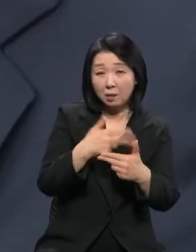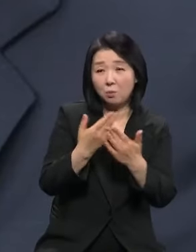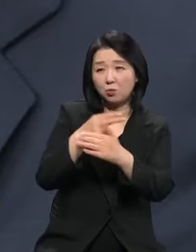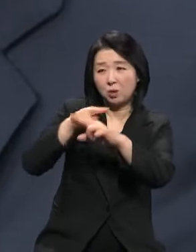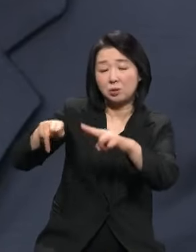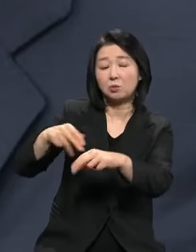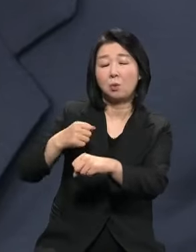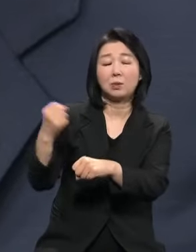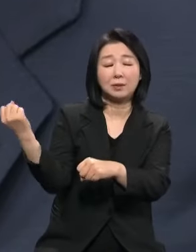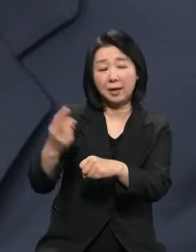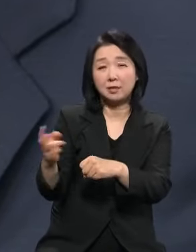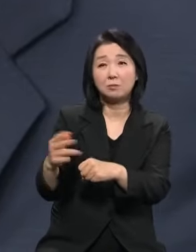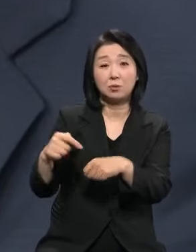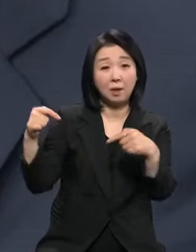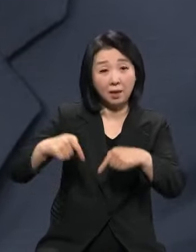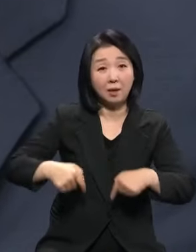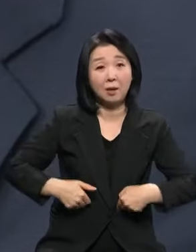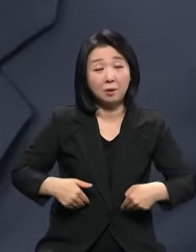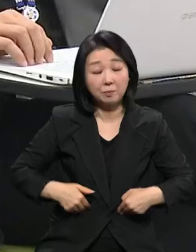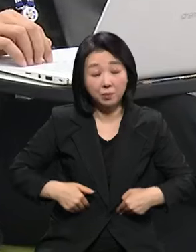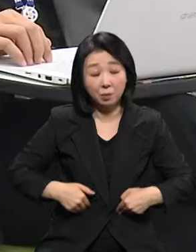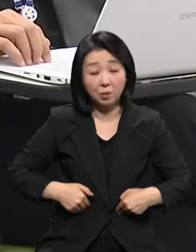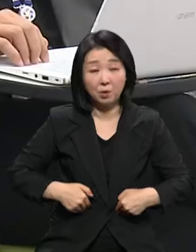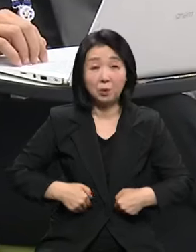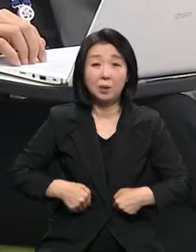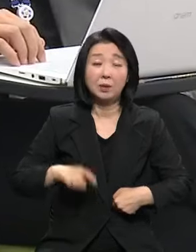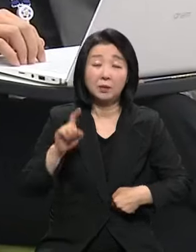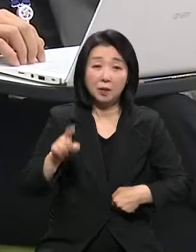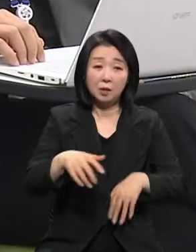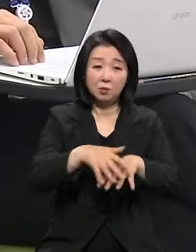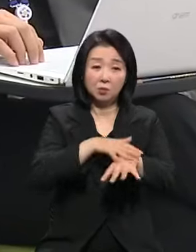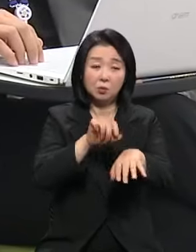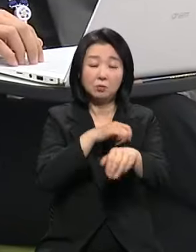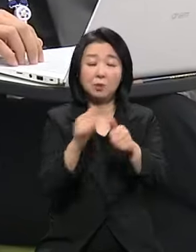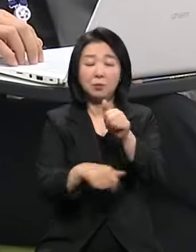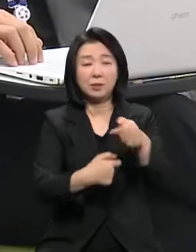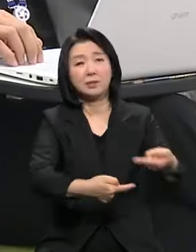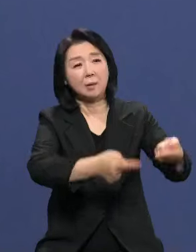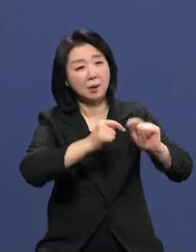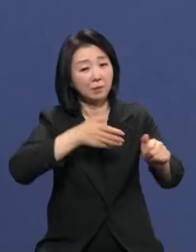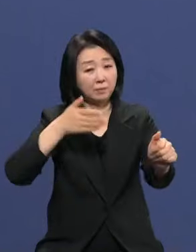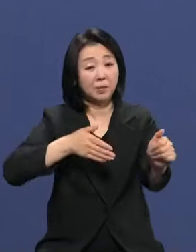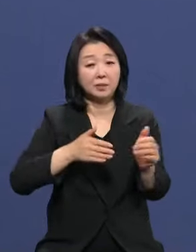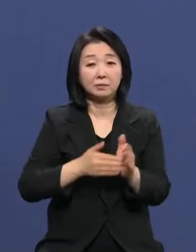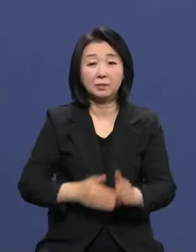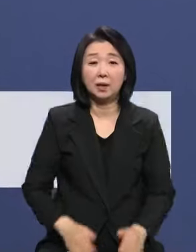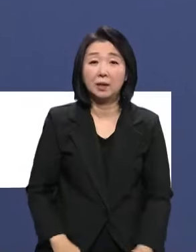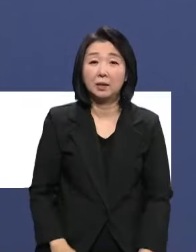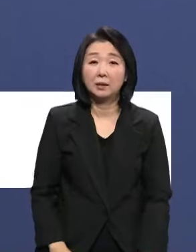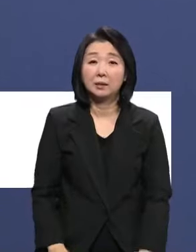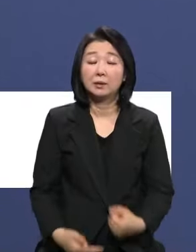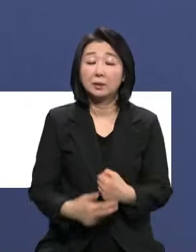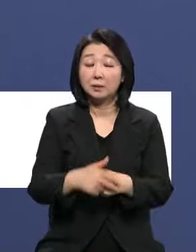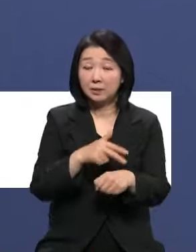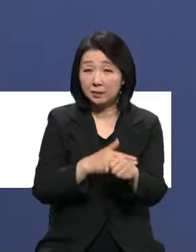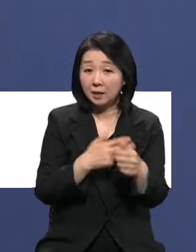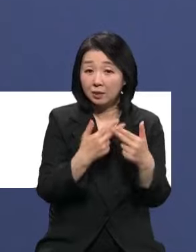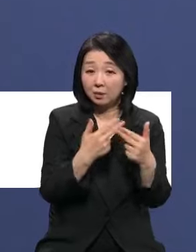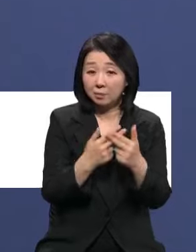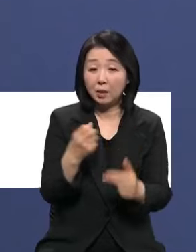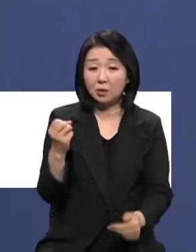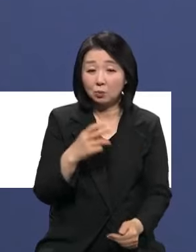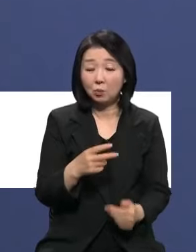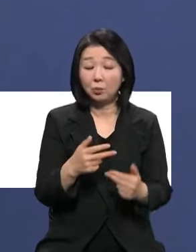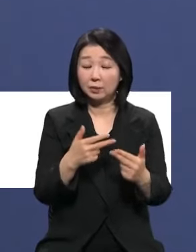을 내일 범하는 의료에 참여해달라고 촉구했습니다 의사협회를 비롯한 몇몇